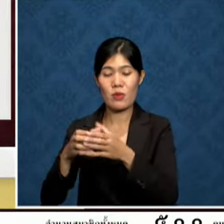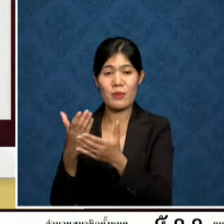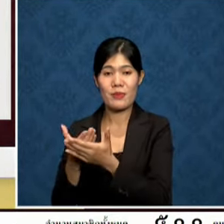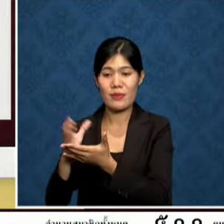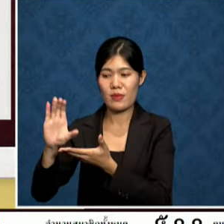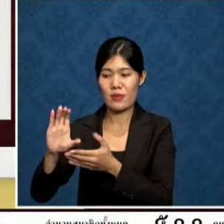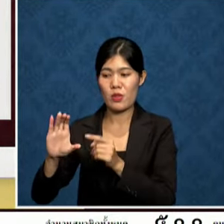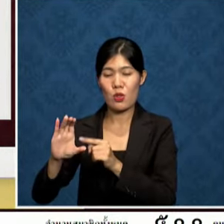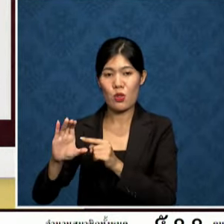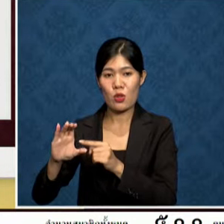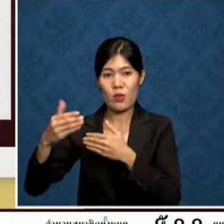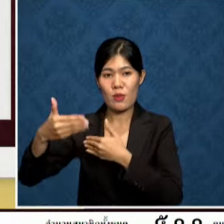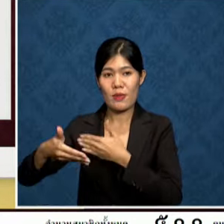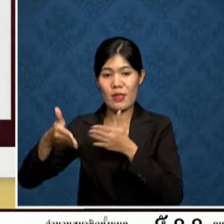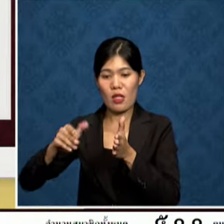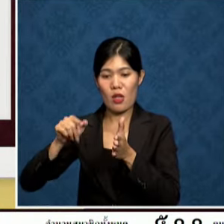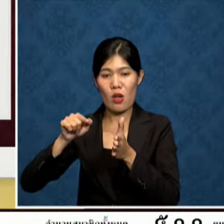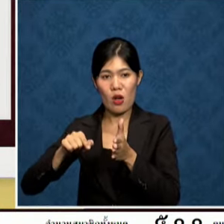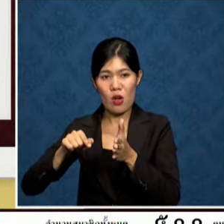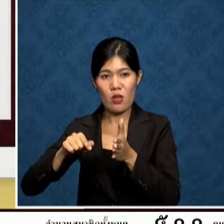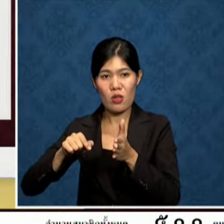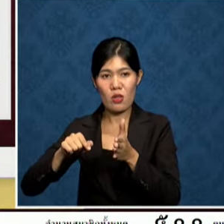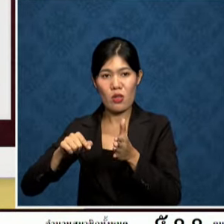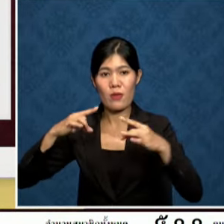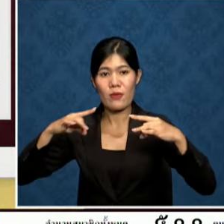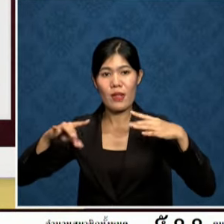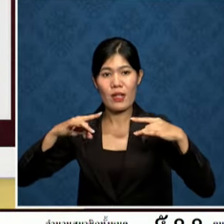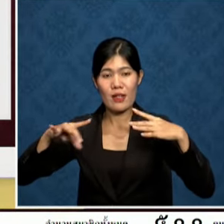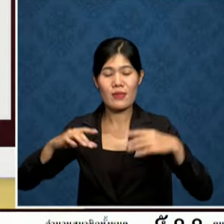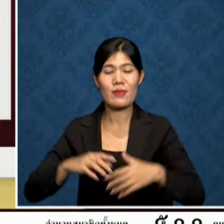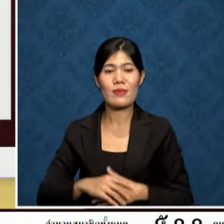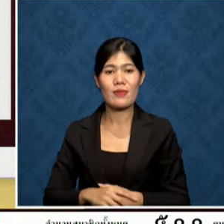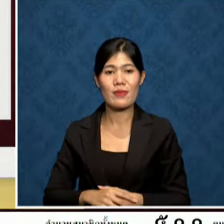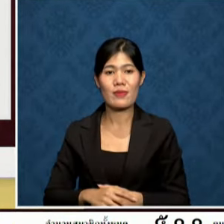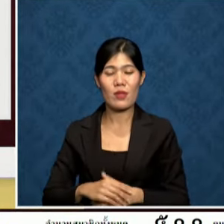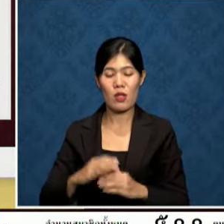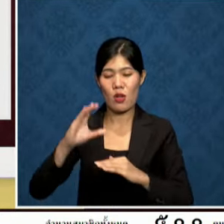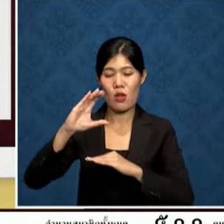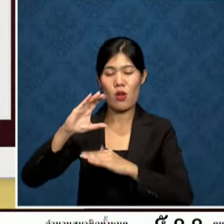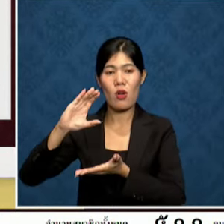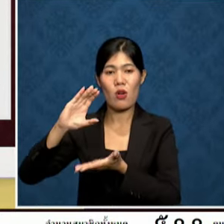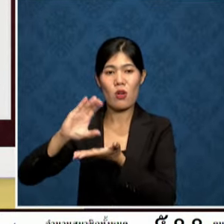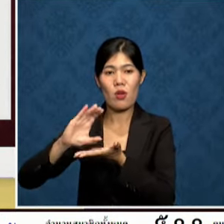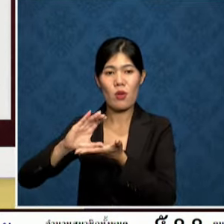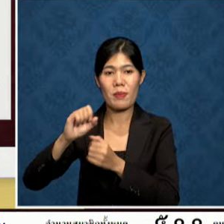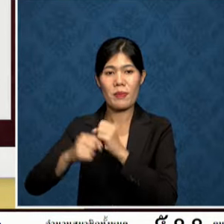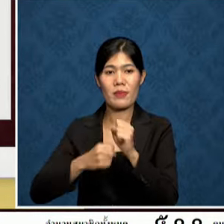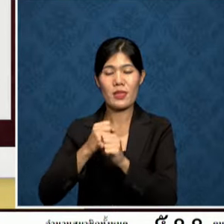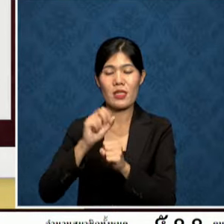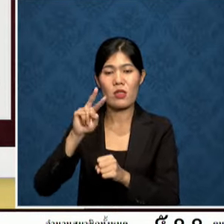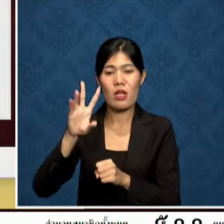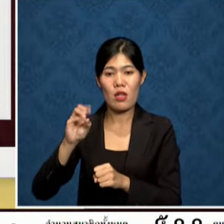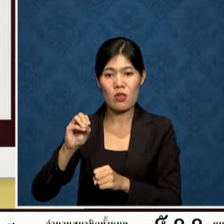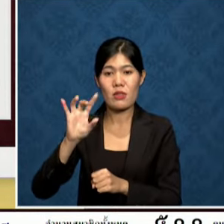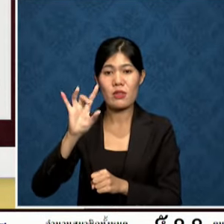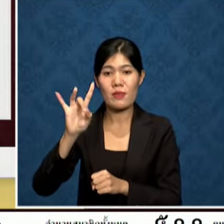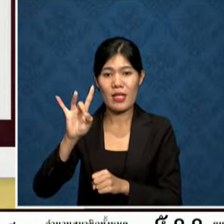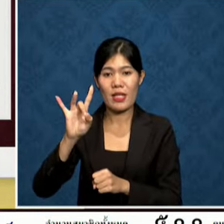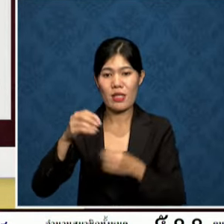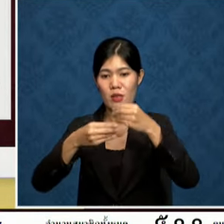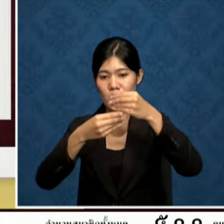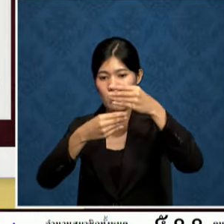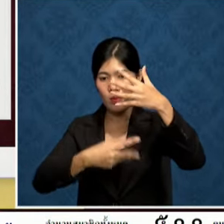ห้องเอ่อวิปฝ่ายค้านนะคะว่างบประมาณปี 2568เนี่ยสอดคล้องกับนโยบายรัฐบาลทั้ง 142ประเด็น